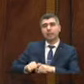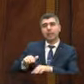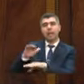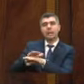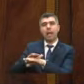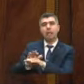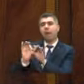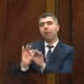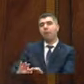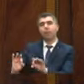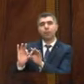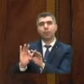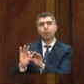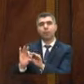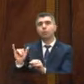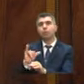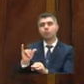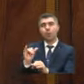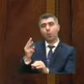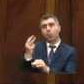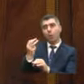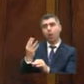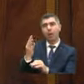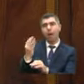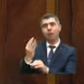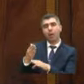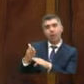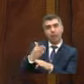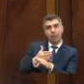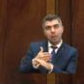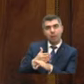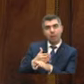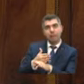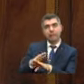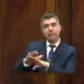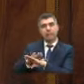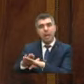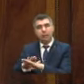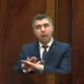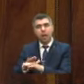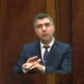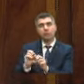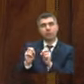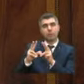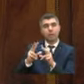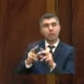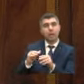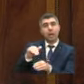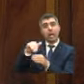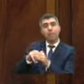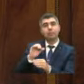قبل 3 شهور ولا 4 شهور؟ واش هي سياسيه كانت سياسيه ولا ما ولاتش سياسيه بعد خروج حزب محترم